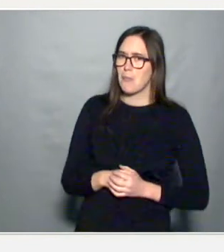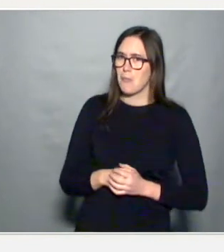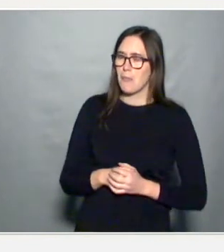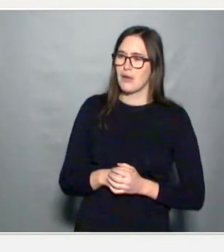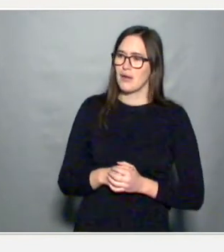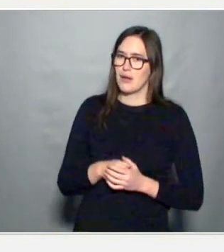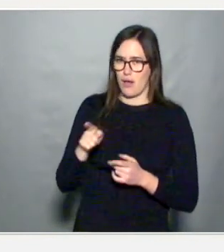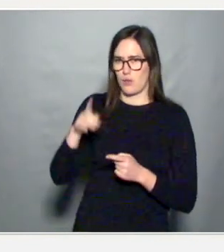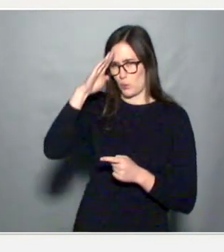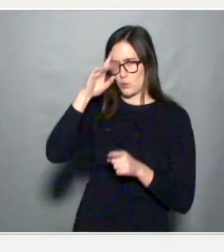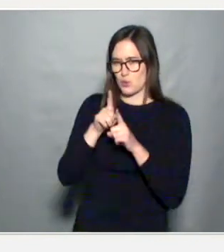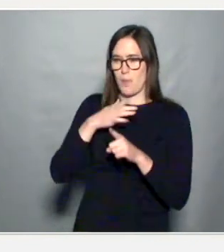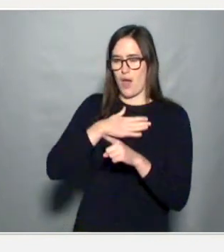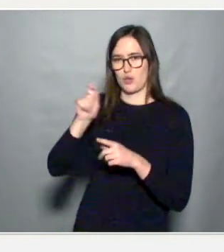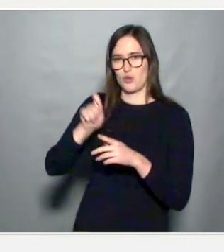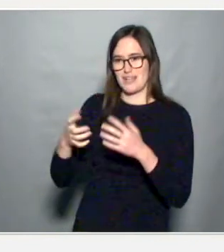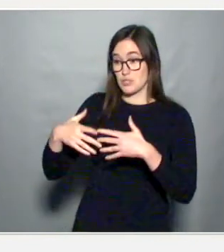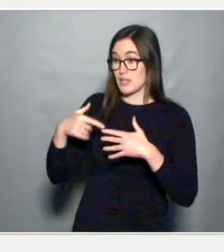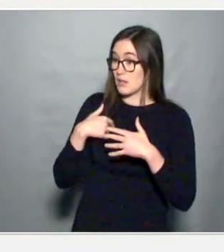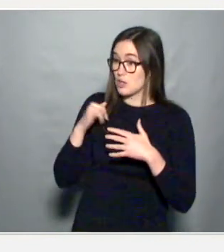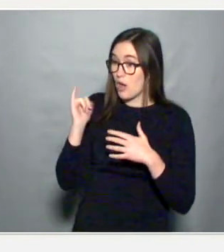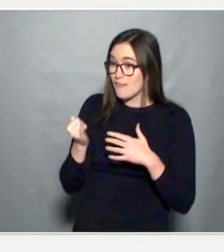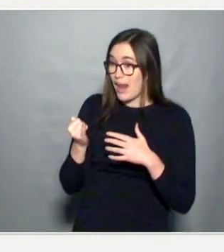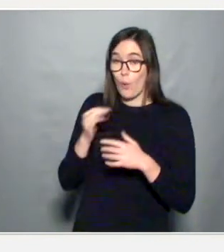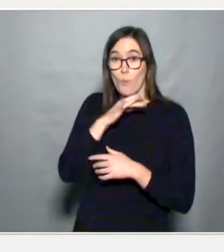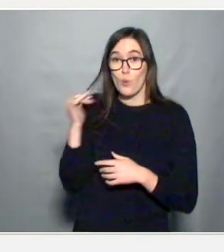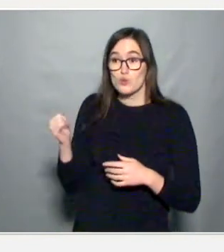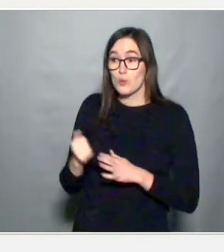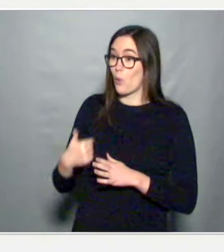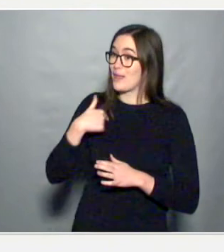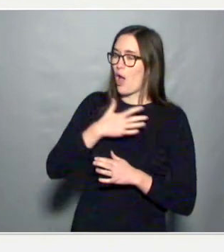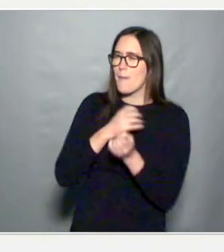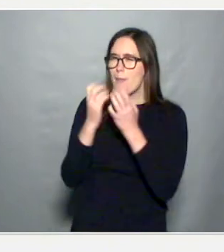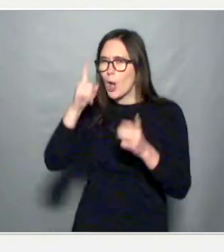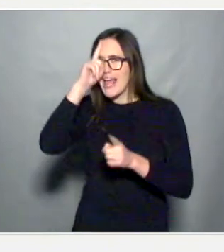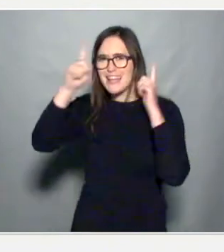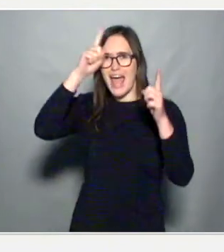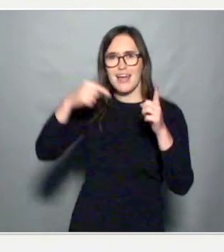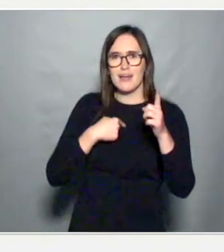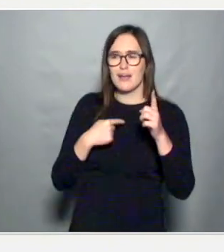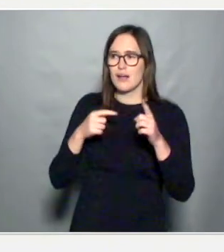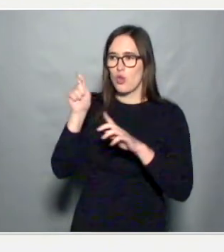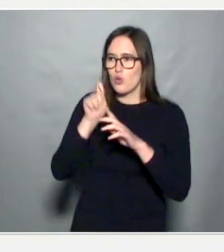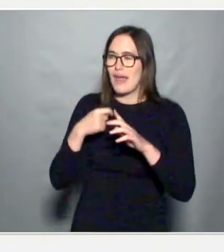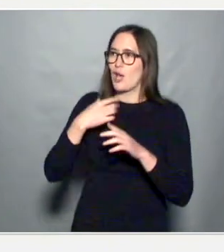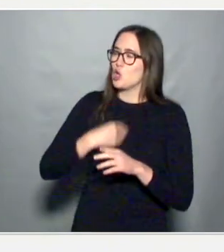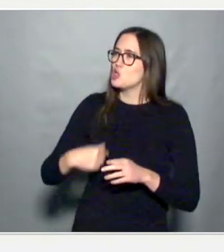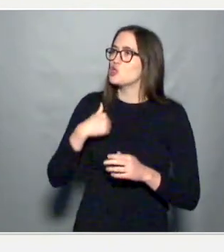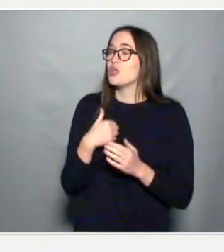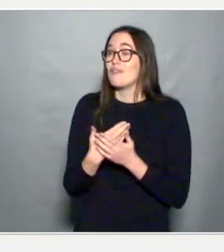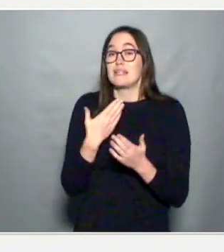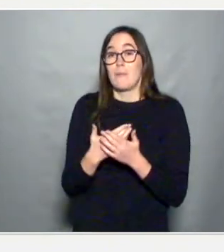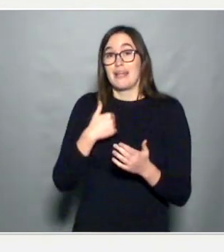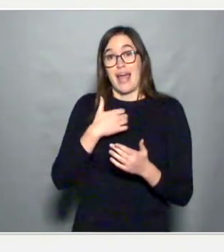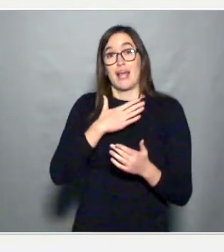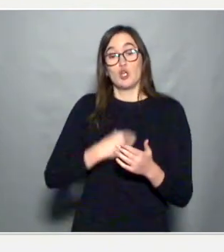har tatueringsmaskinen framför sig att ja, men vad roligt. Du, jag har jättemånga idéer på tatueringar jag skulle vilja göra. Bland annat en